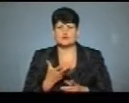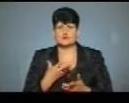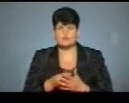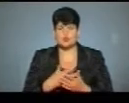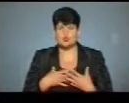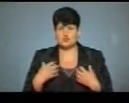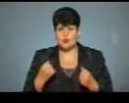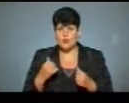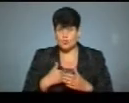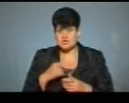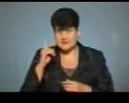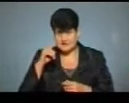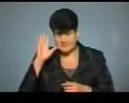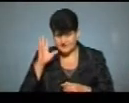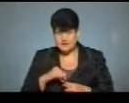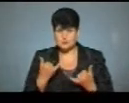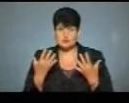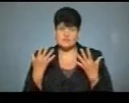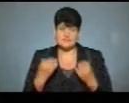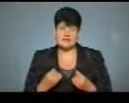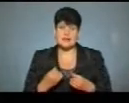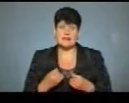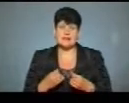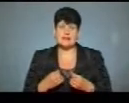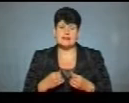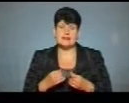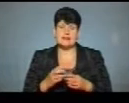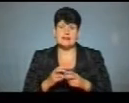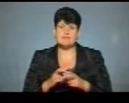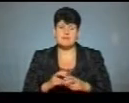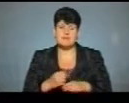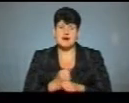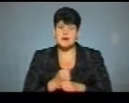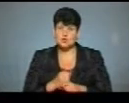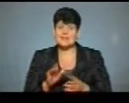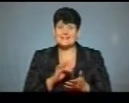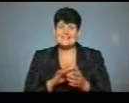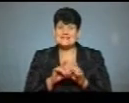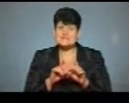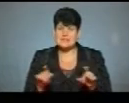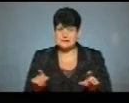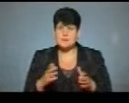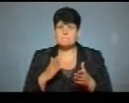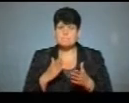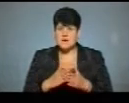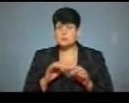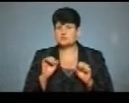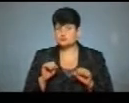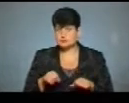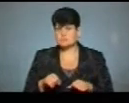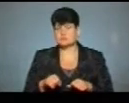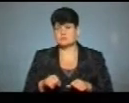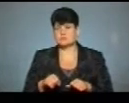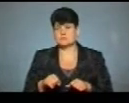знати абсолютно все, на сьогоднішній день лабораторні центри, міські і обласні лабораторні центри, мають мають змогу